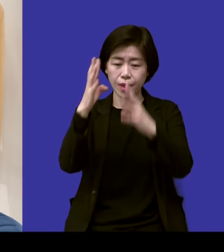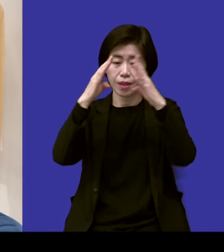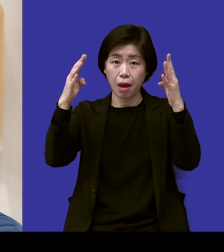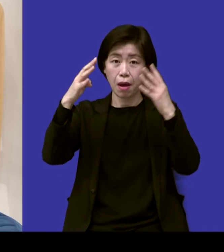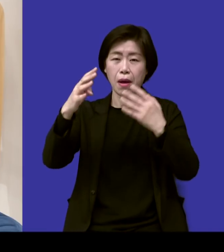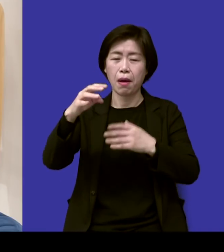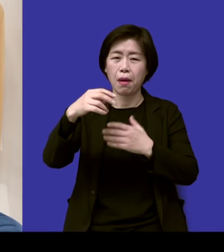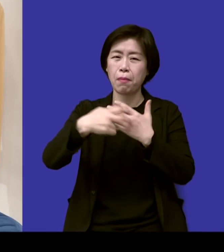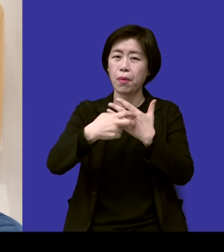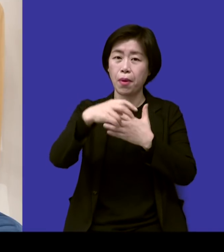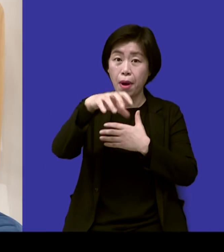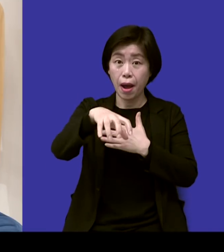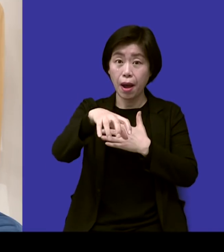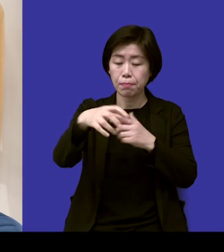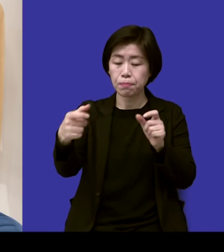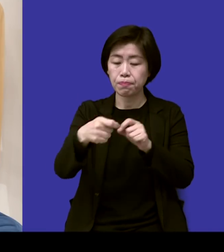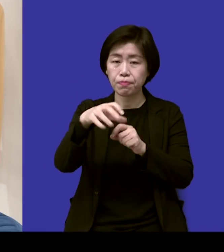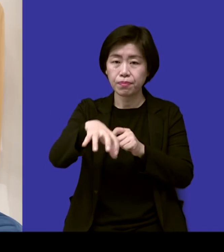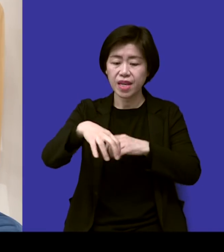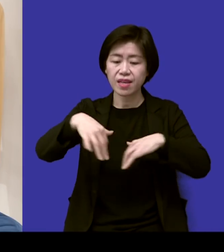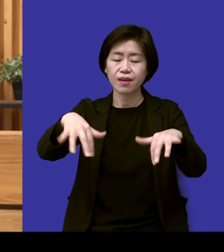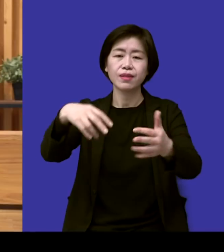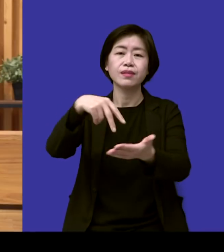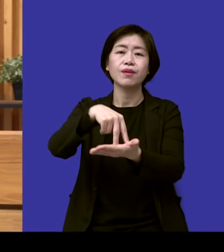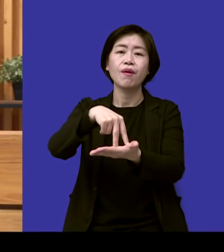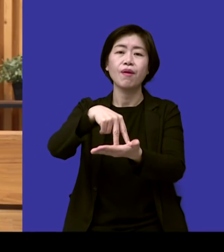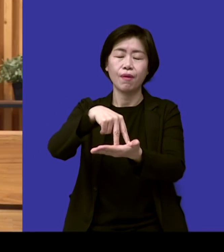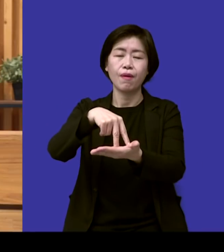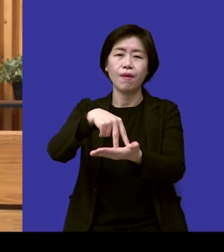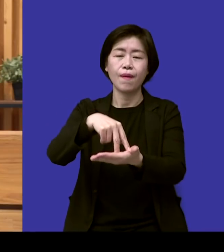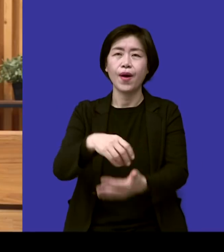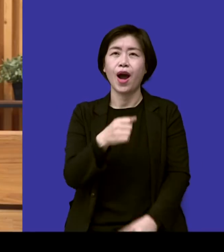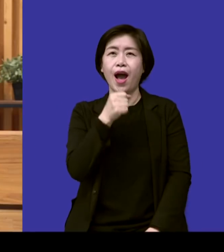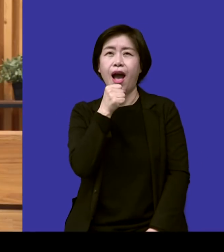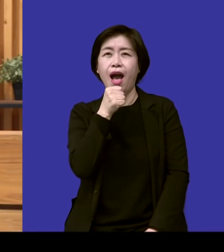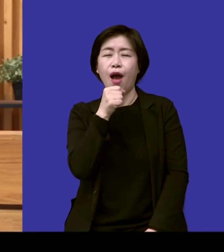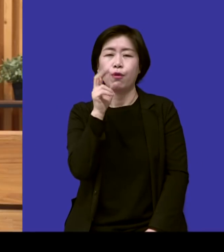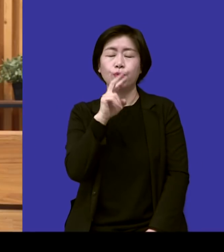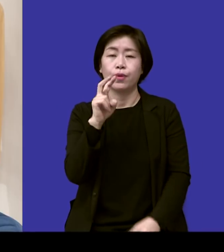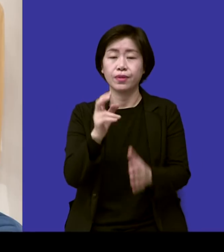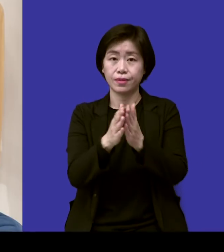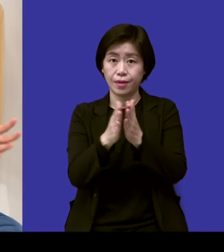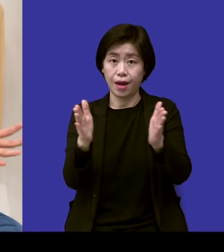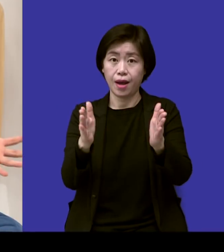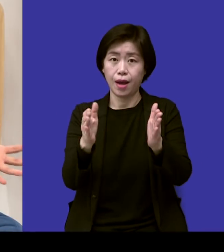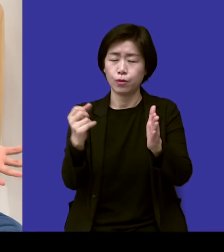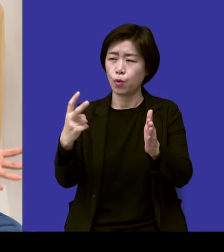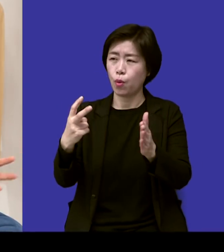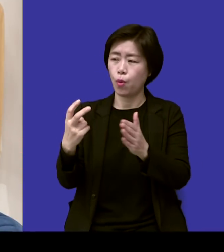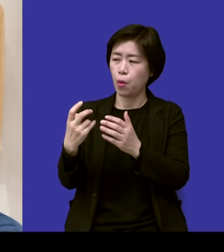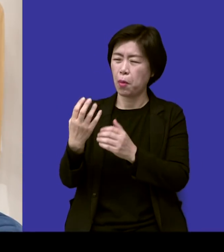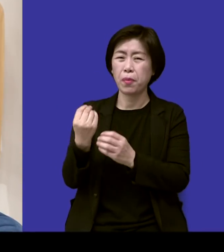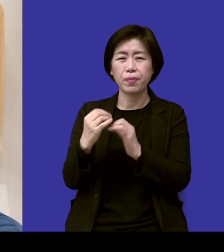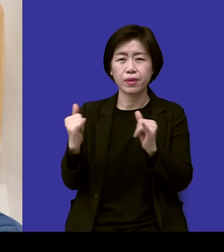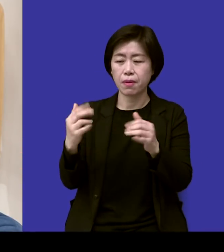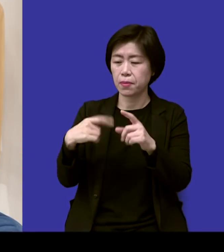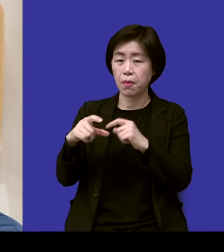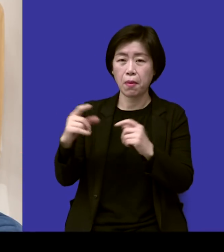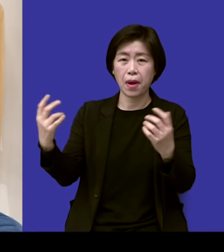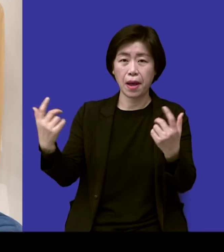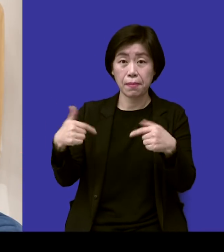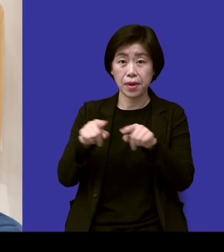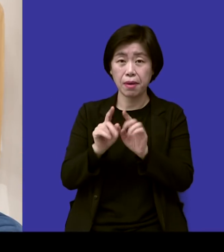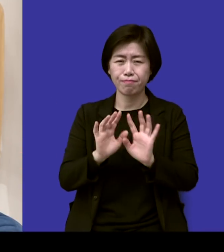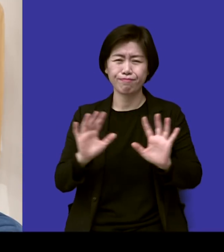예. 연결하고 예. MR 틀고 예. 찬양을 했어요. 표현봉 목사님하고 이효 같이. 씨랑 같이 그리고 이제 다른 형제자매 형제자매랑 예.